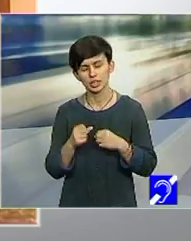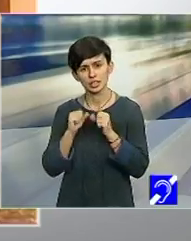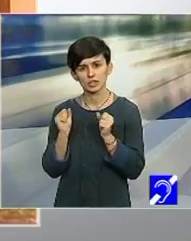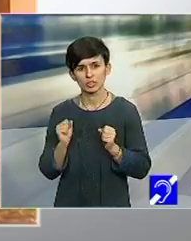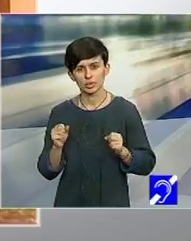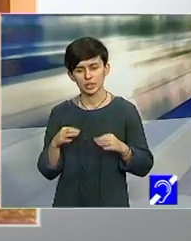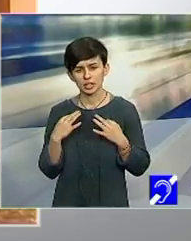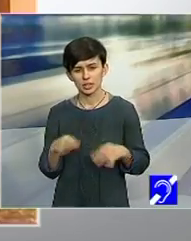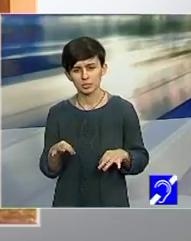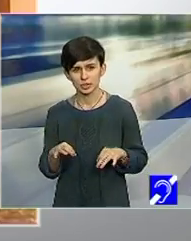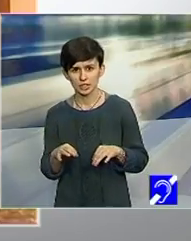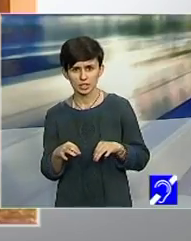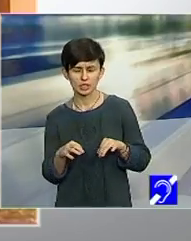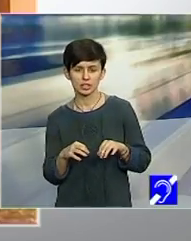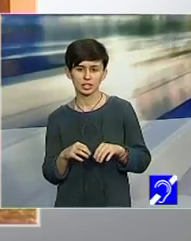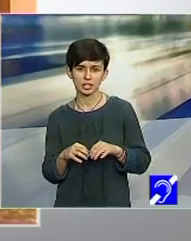expunere, respectiv